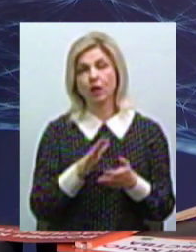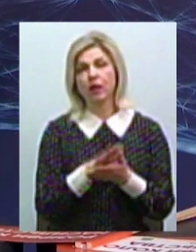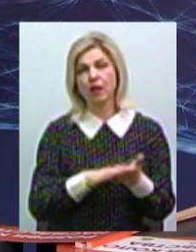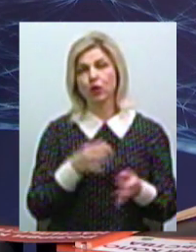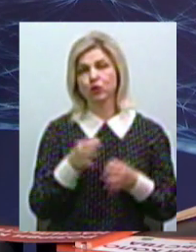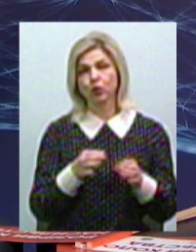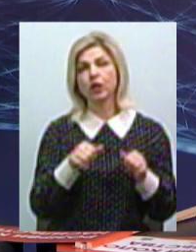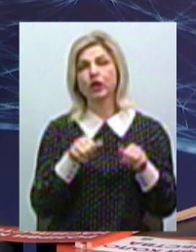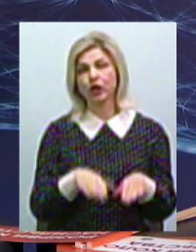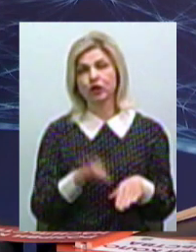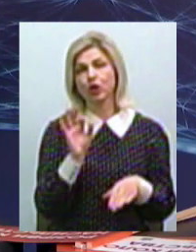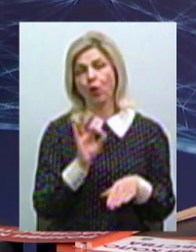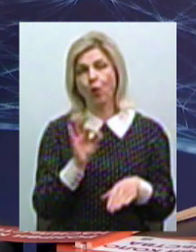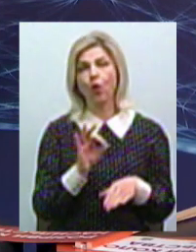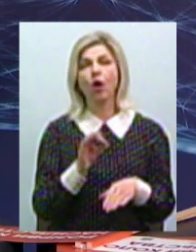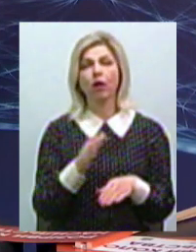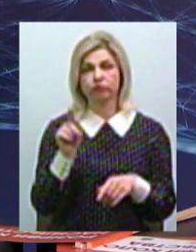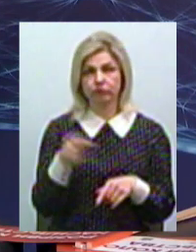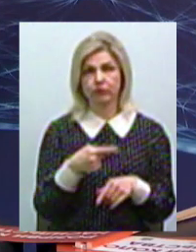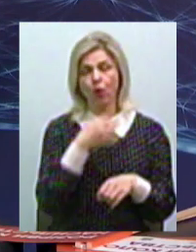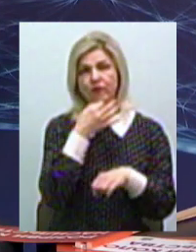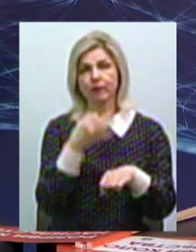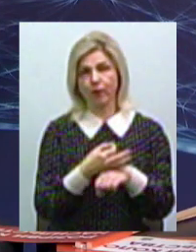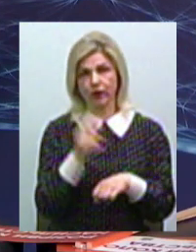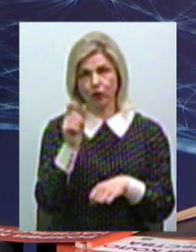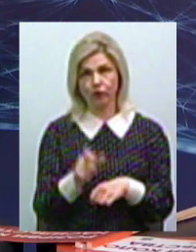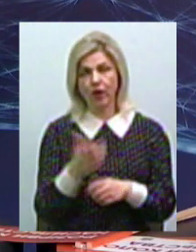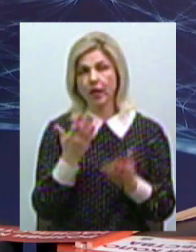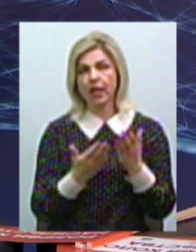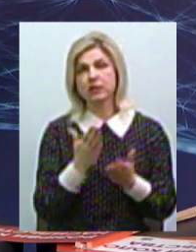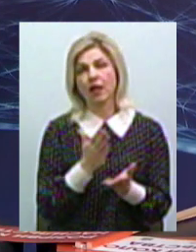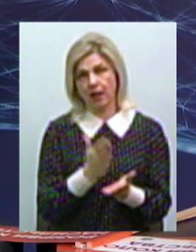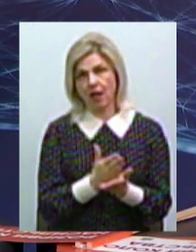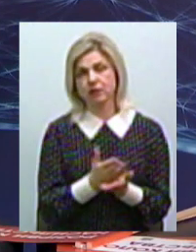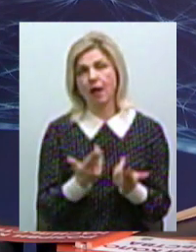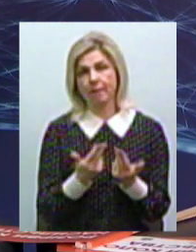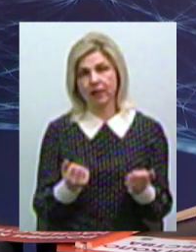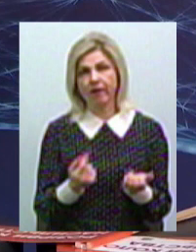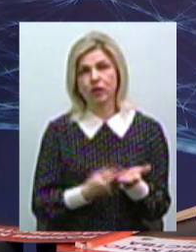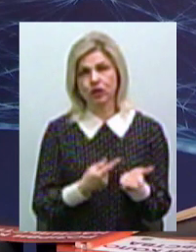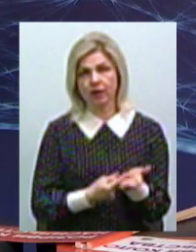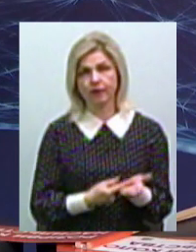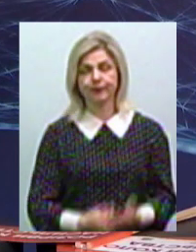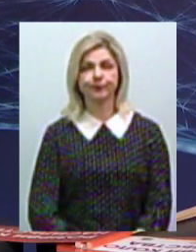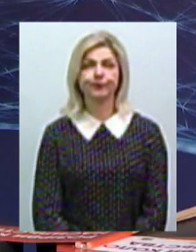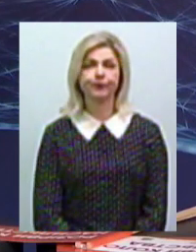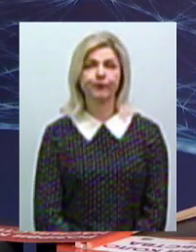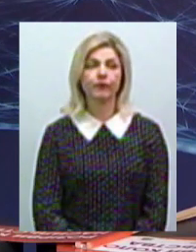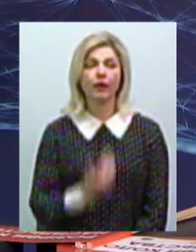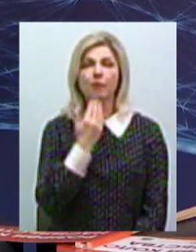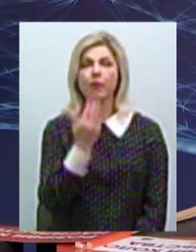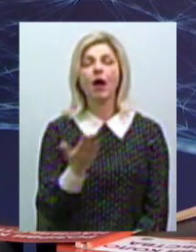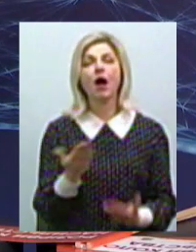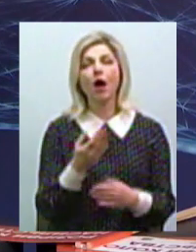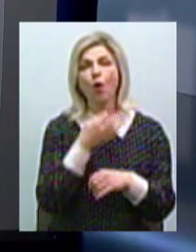приймає рішення щодо притягнення до відповідальності особи у разі наявності підтвердження факту домашнього насильства. Олександре, а яка